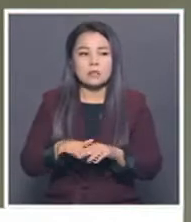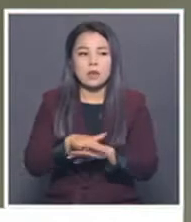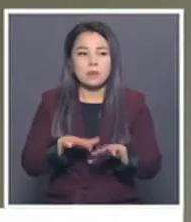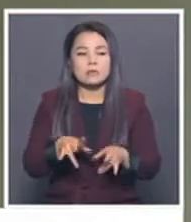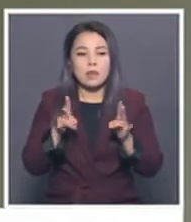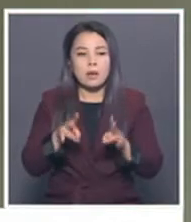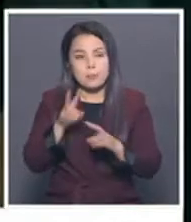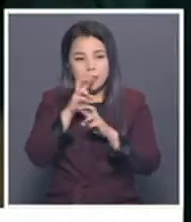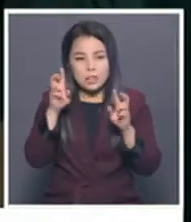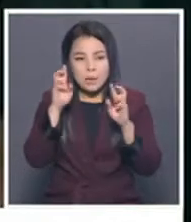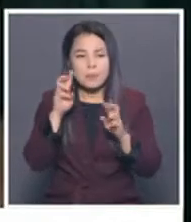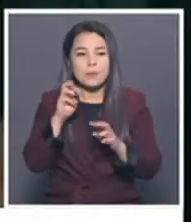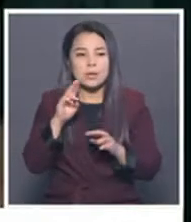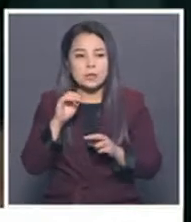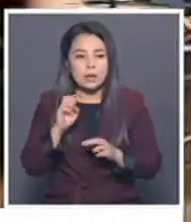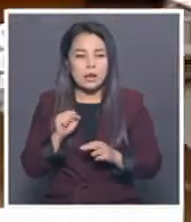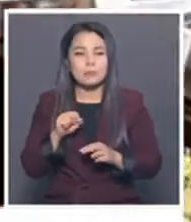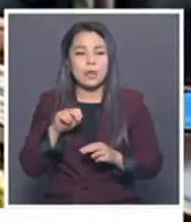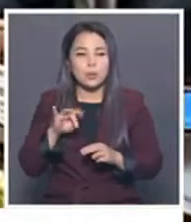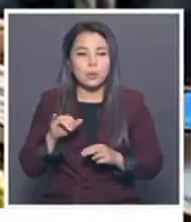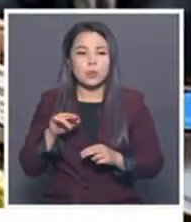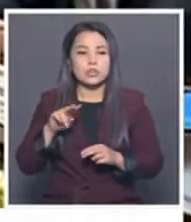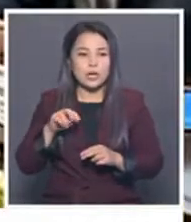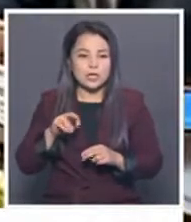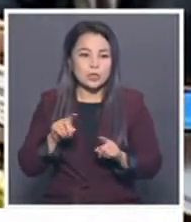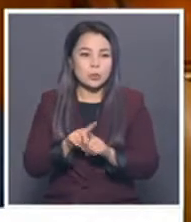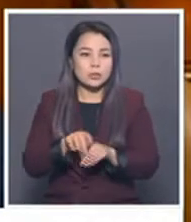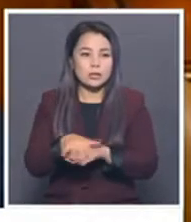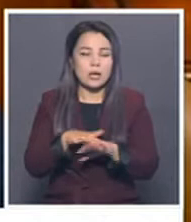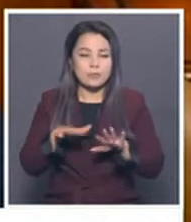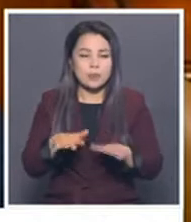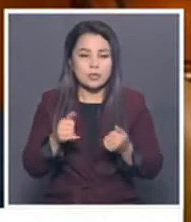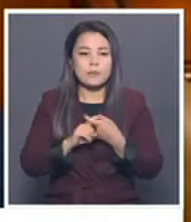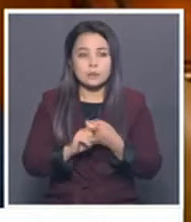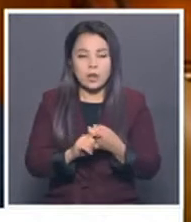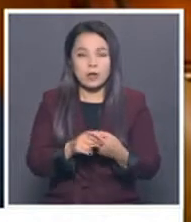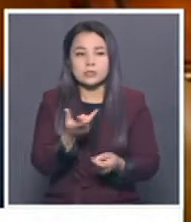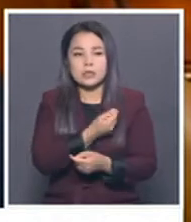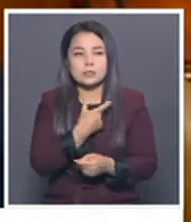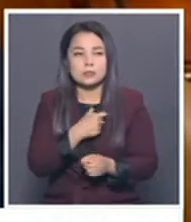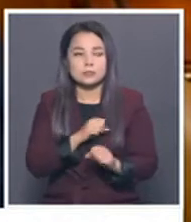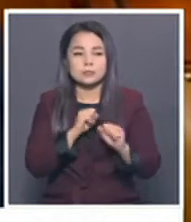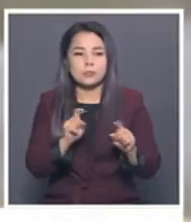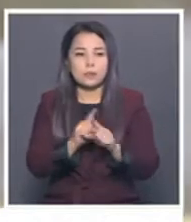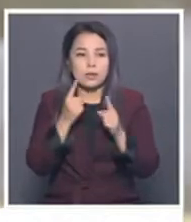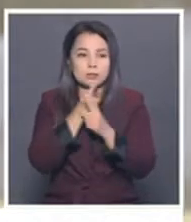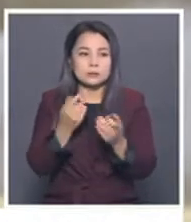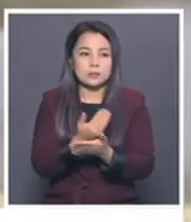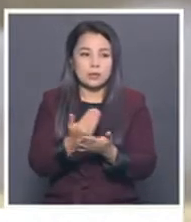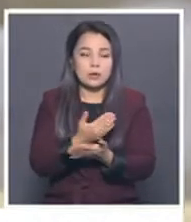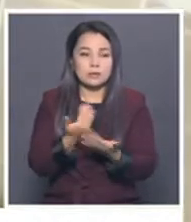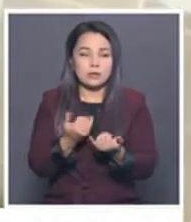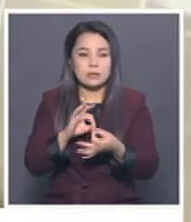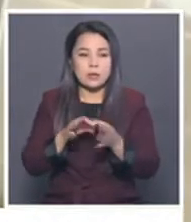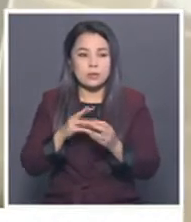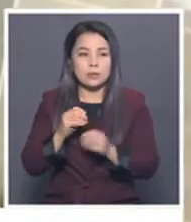елдер Бразилия, Мексика, Перу және Чили. Ресей денсаулық сақтау министрлігі ковидке қарсы вакцина өндіруге кіріскенін хабарлады. Алайда көптеген